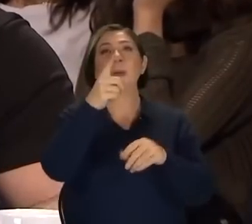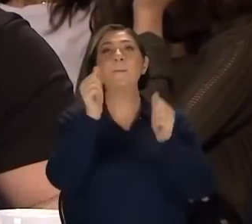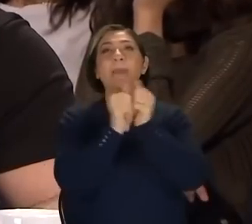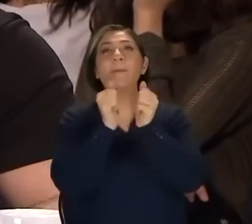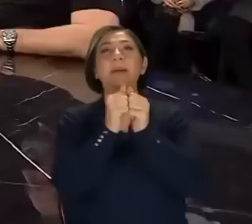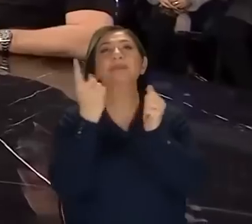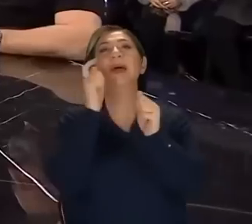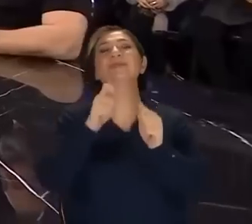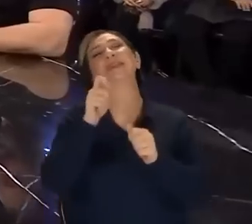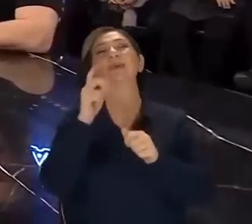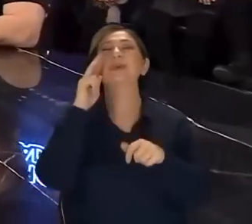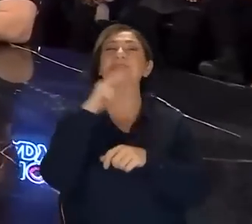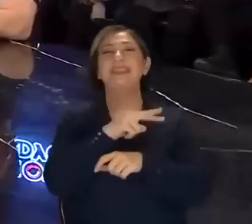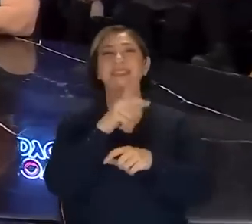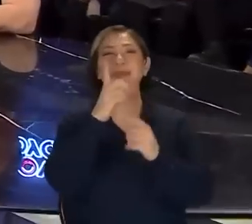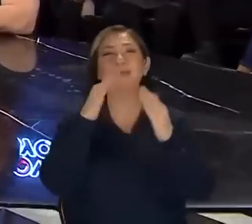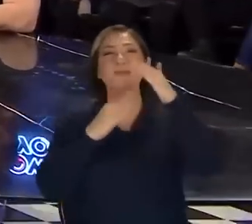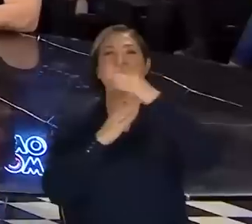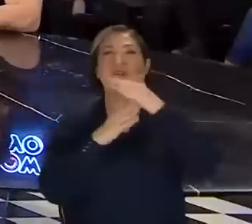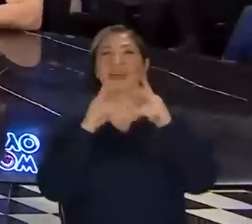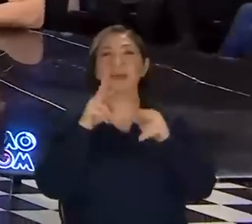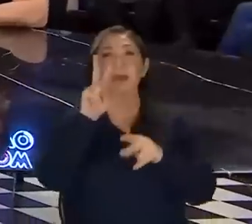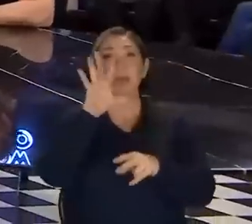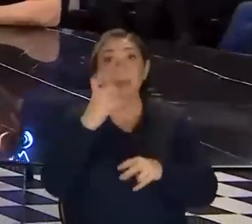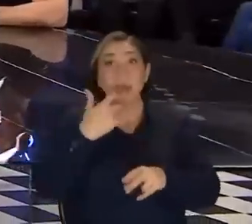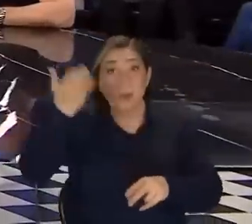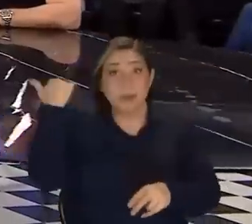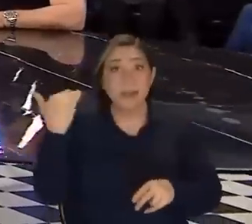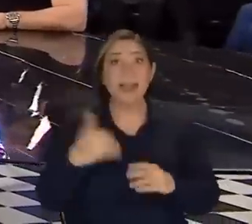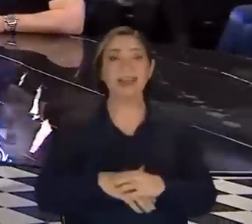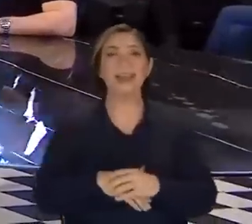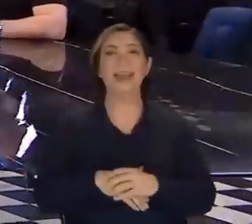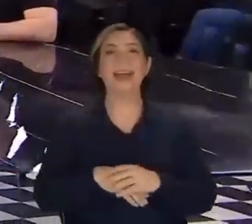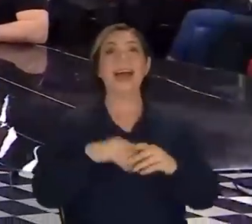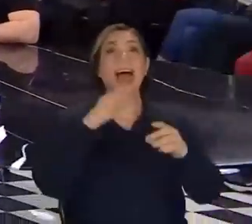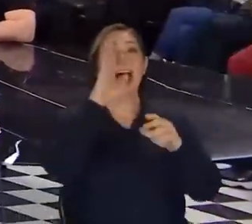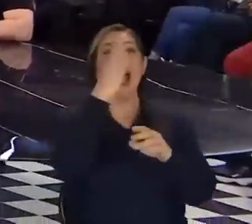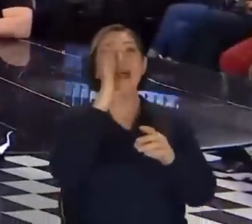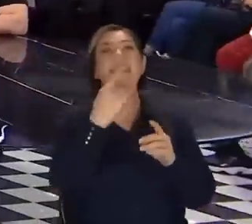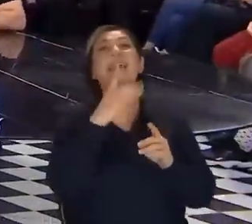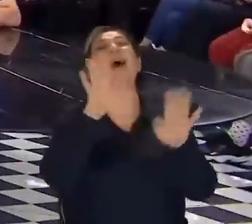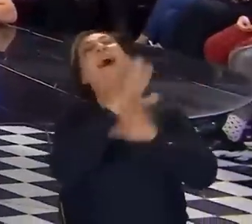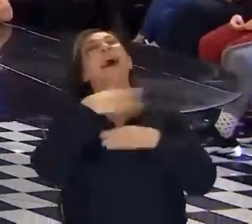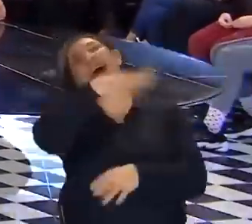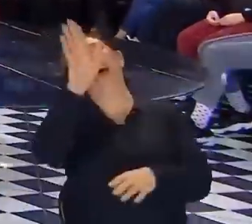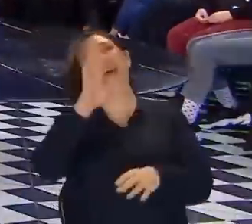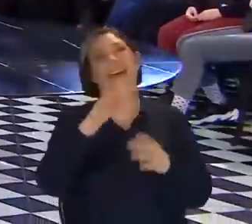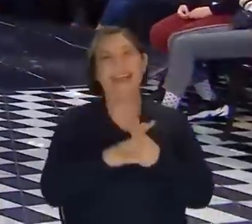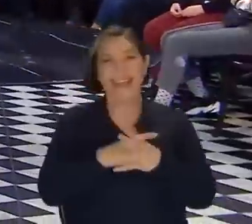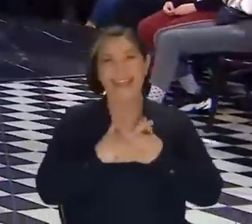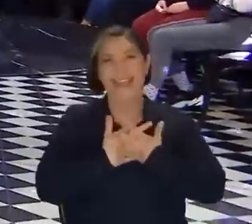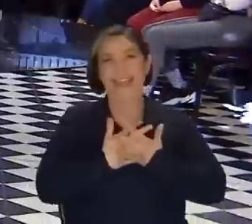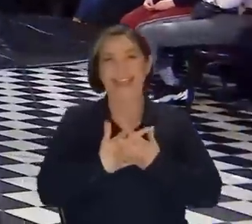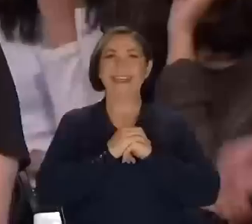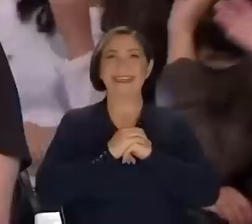bir şey yapmıştık. Onu göstersenize. Arada bir mola vermiş. Ne 25 sene önce onu? Evet. Ya şey aynayı deme. Evet. Hadi aynen lan doğru söyle.